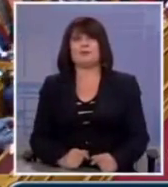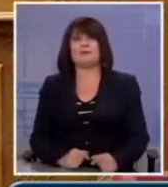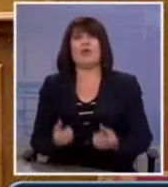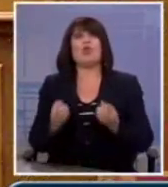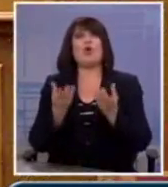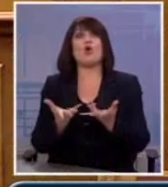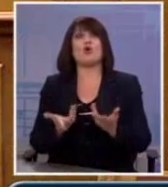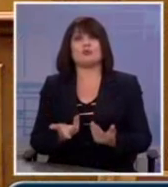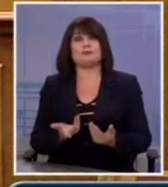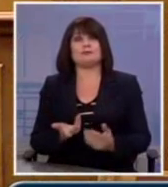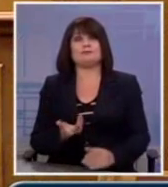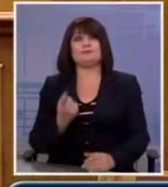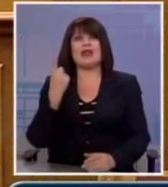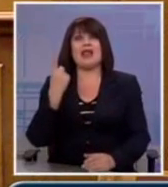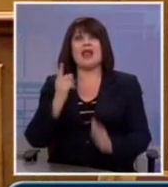Μπορώ να σας κάνω δώρο